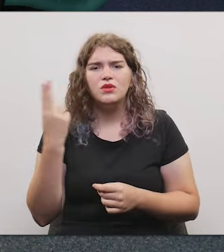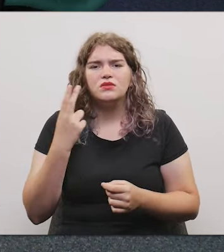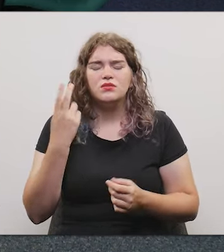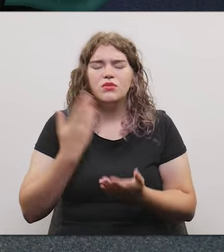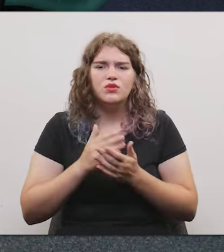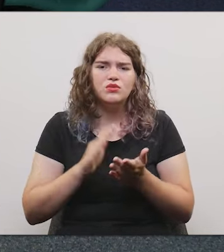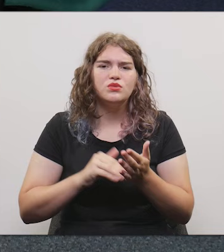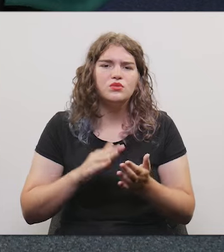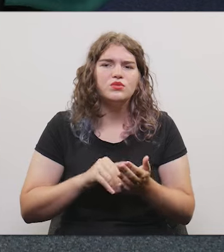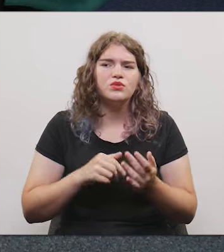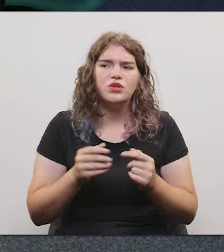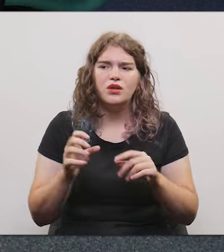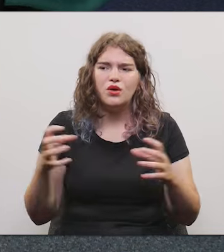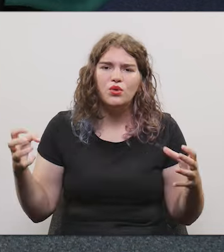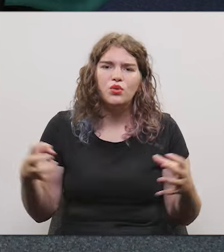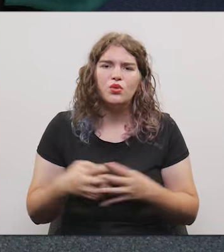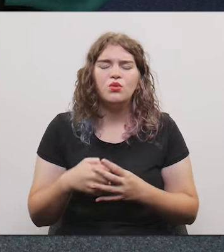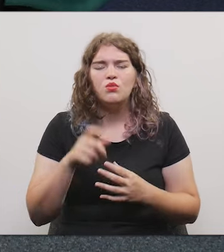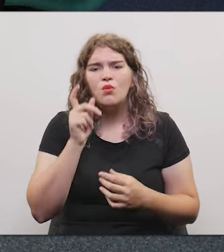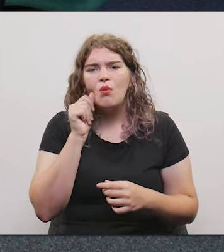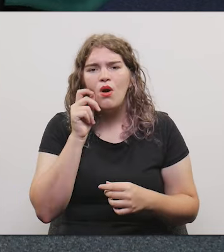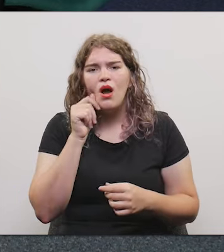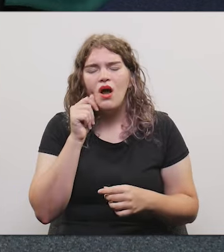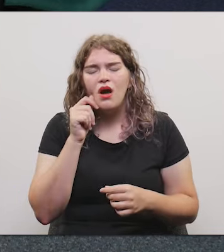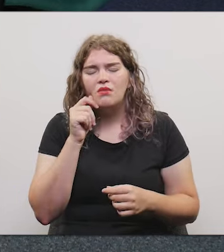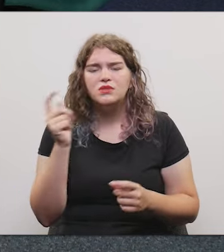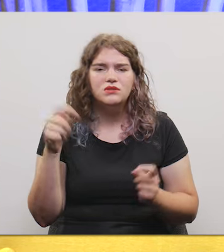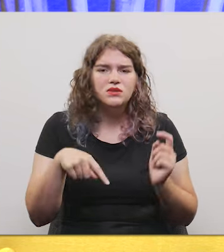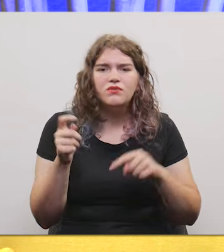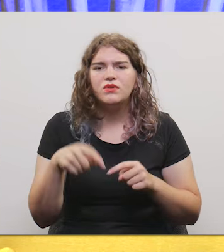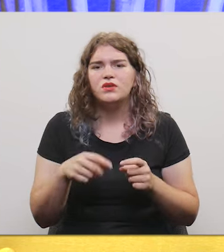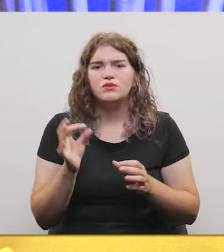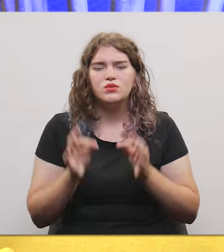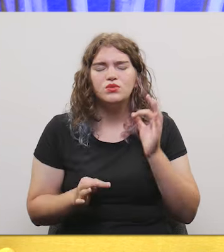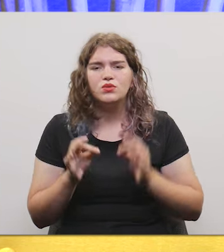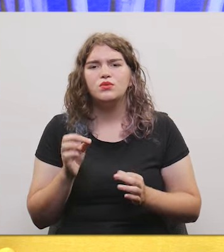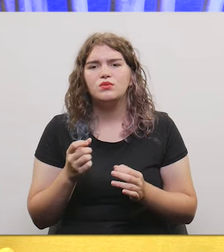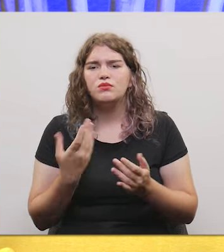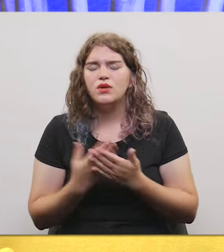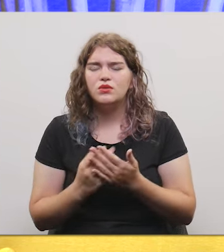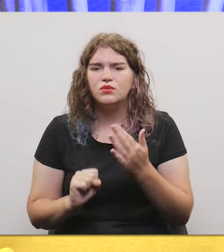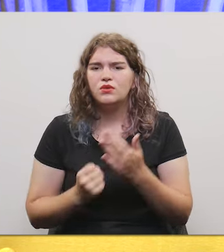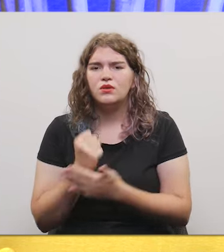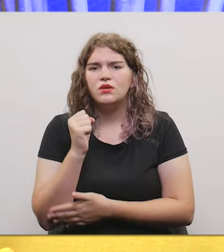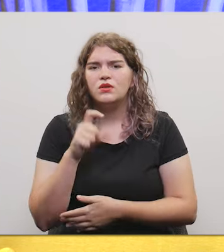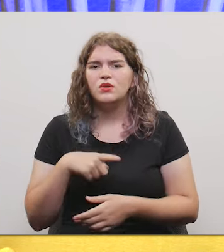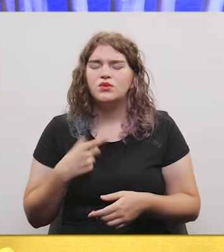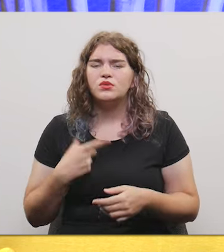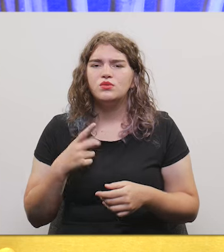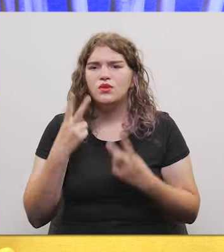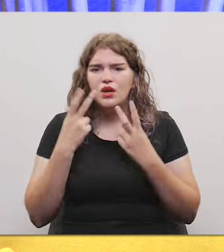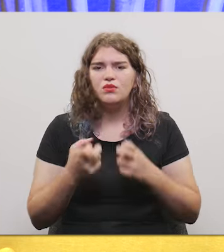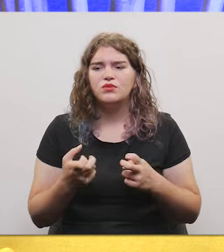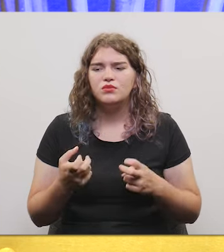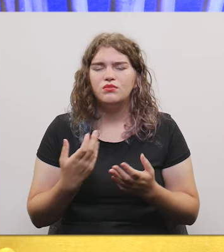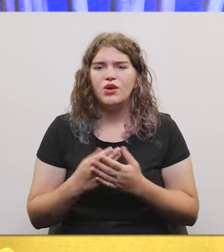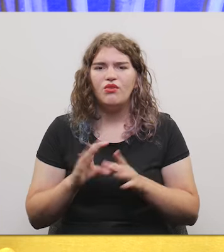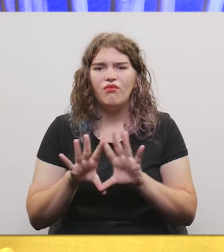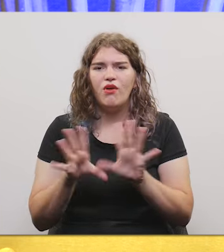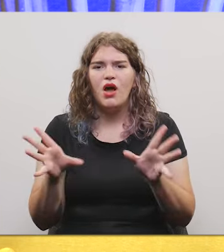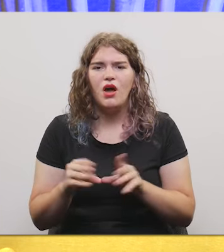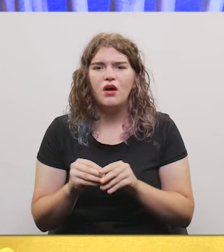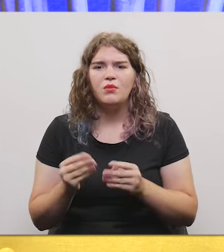pentru Dumnezeu, pentru slujire și pentru noi, ca să ne ajute să creștem, și sunt recunoscătoare